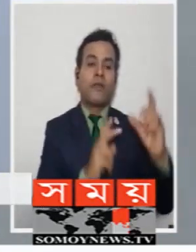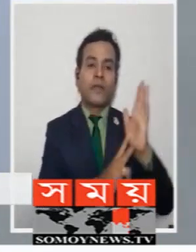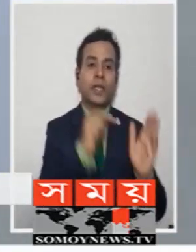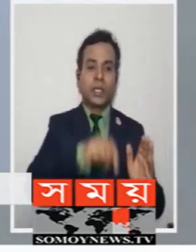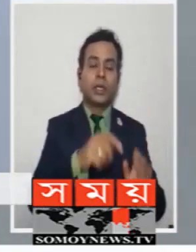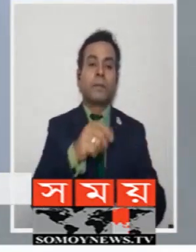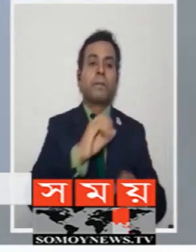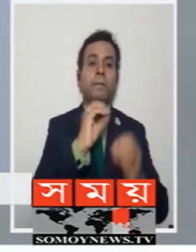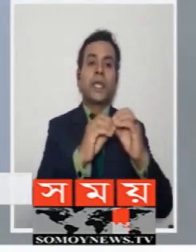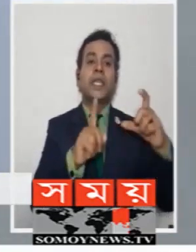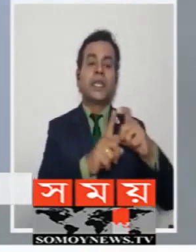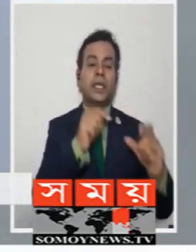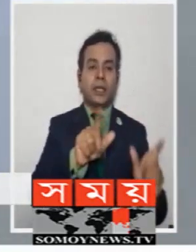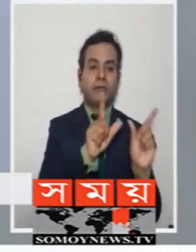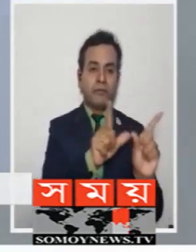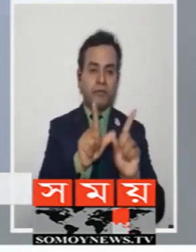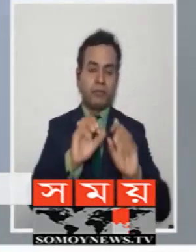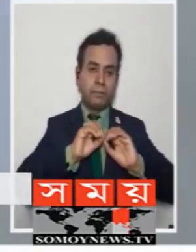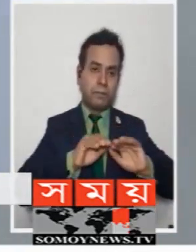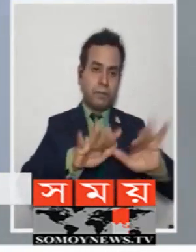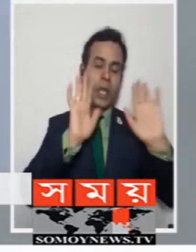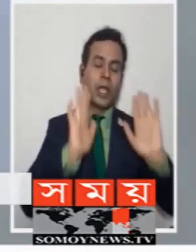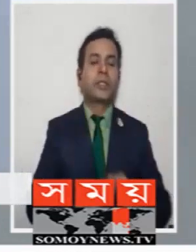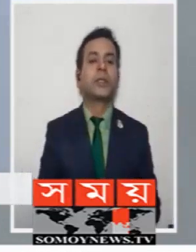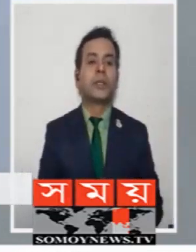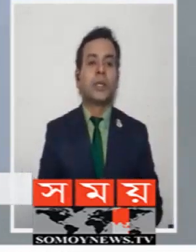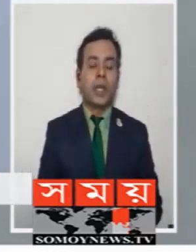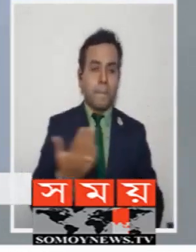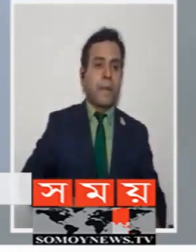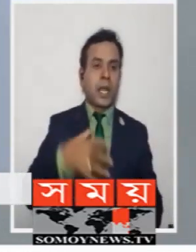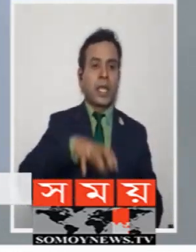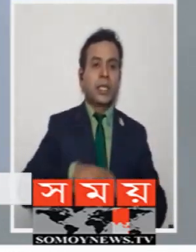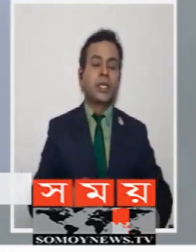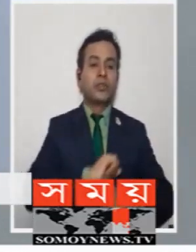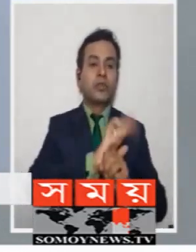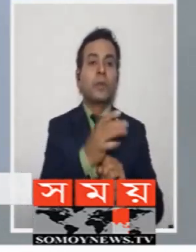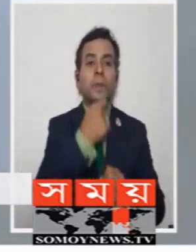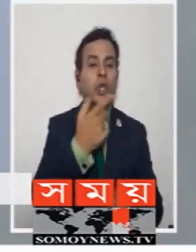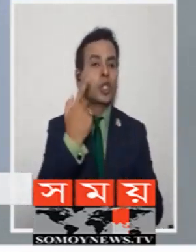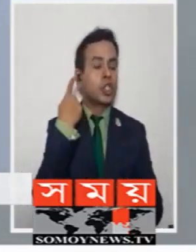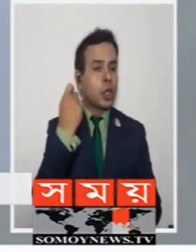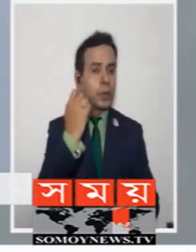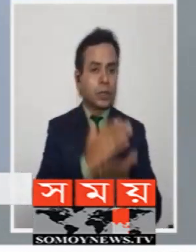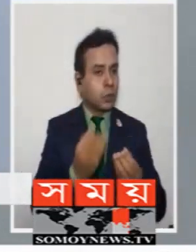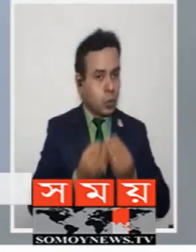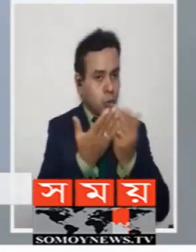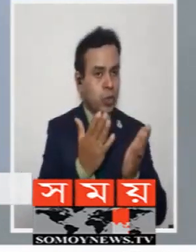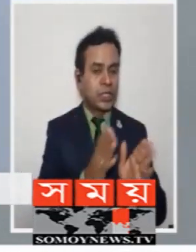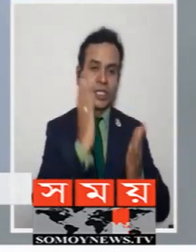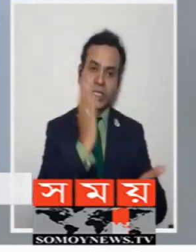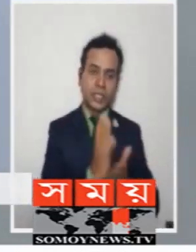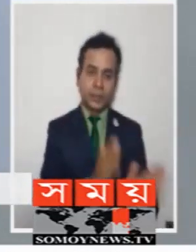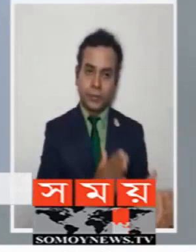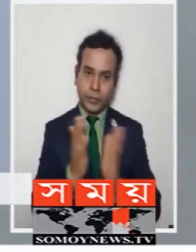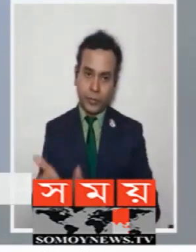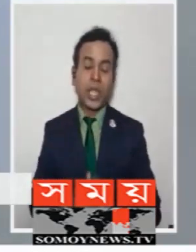আমাদের হাতে এই ছিল বাংলাদেশের সর্বশেষ পরিস্থিতি এবং এ পর্যন্ত যা পরিস্থিতি সেটা। আমরা দক্ষিণ পূর্ব এশিয়ার পরিস্থিতির দিকে তাকালে দেখব